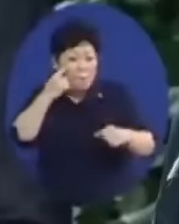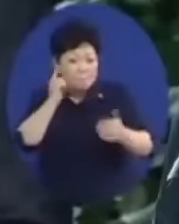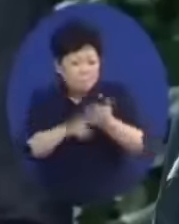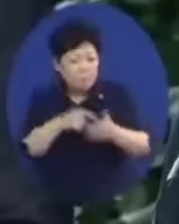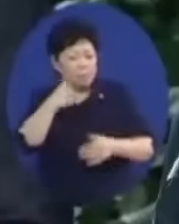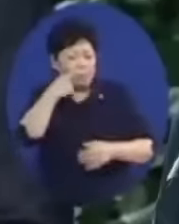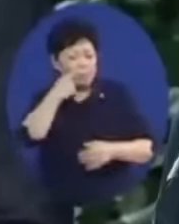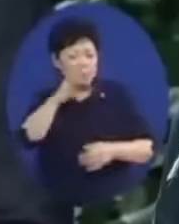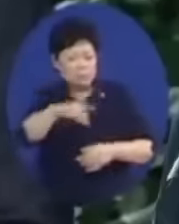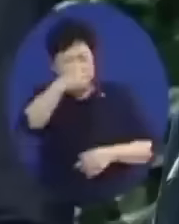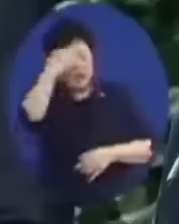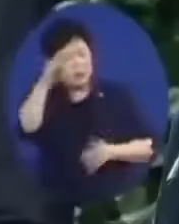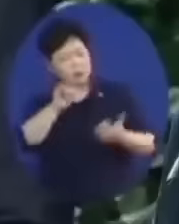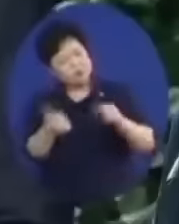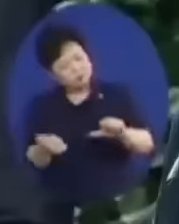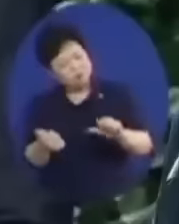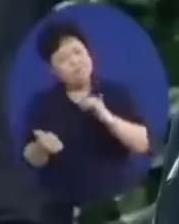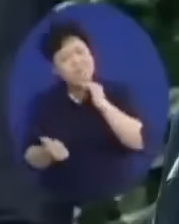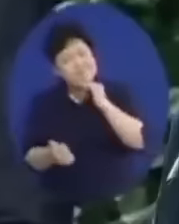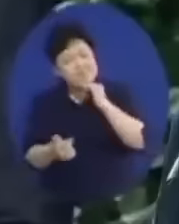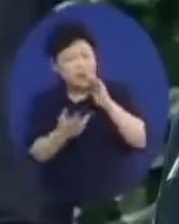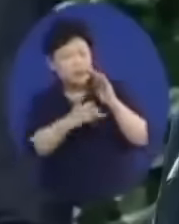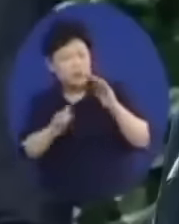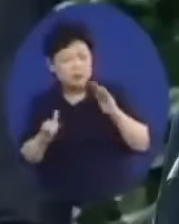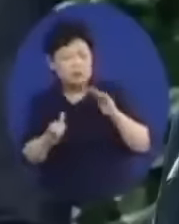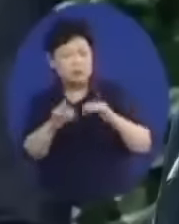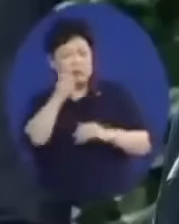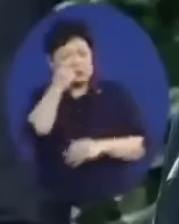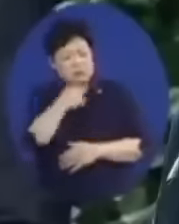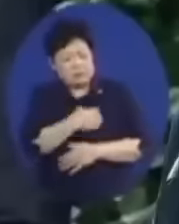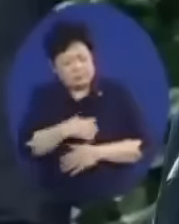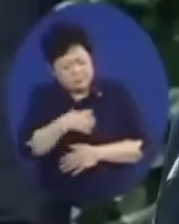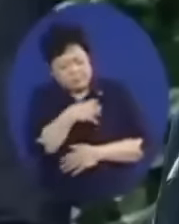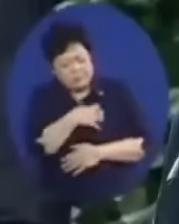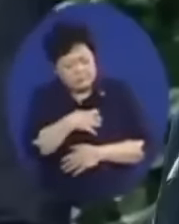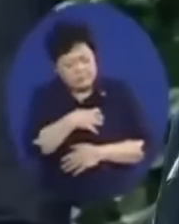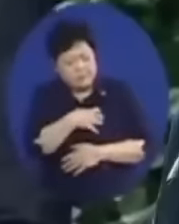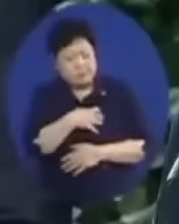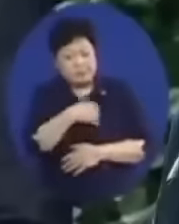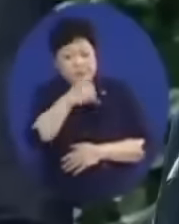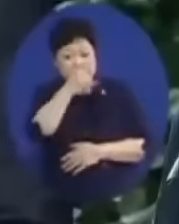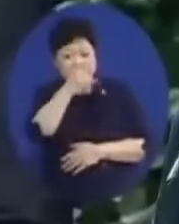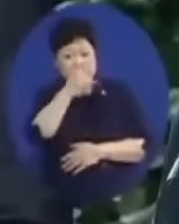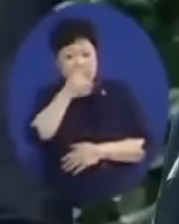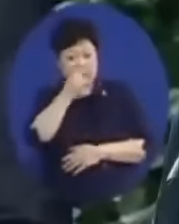할머니가 죽을 수밖에 없게 돼서 온 가족이 큰 슬픔에 쓰러졌습니다.